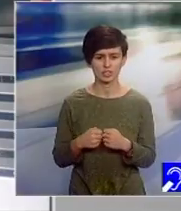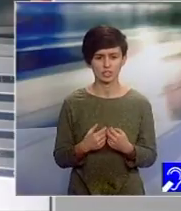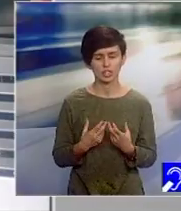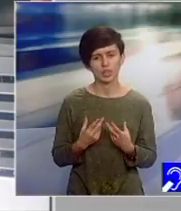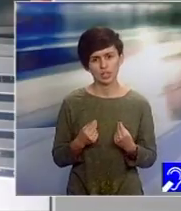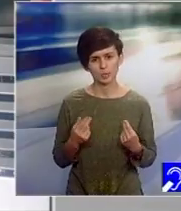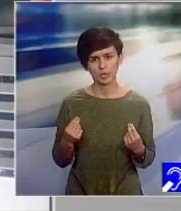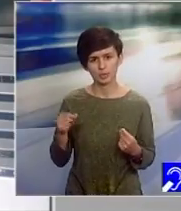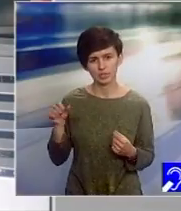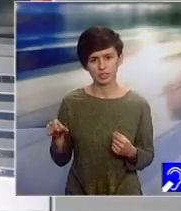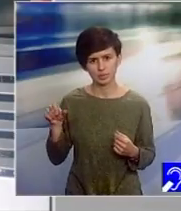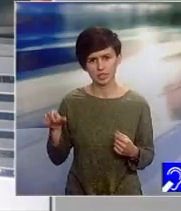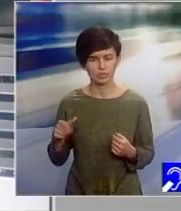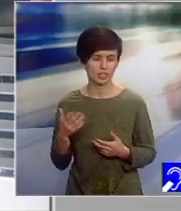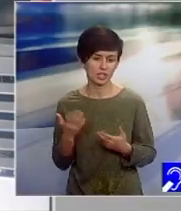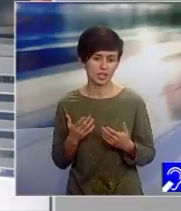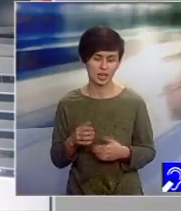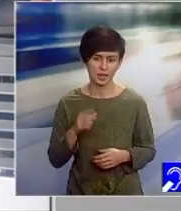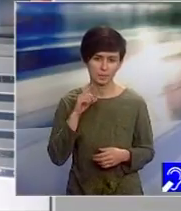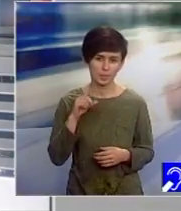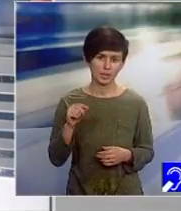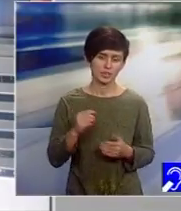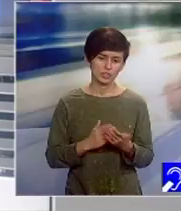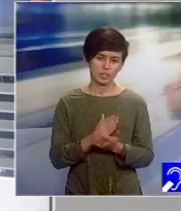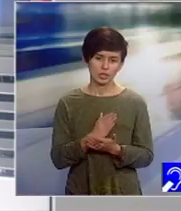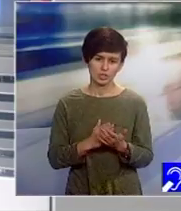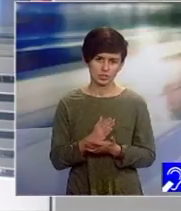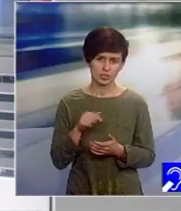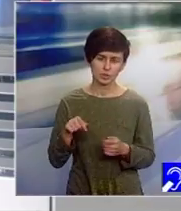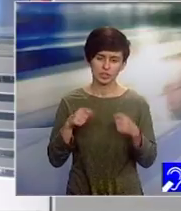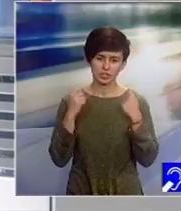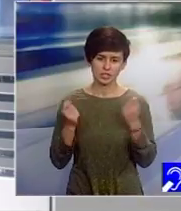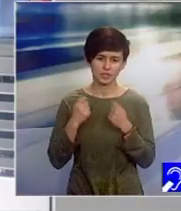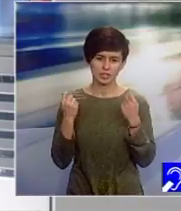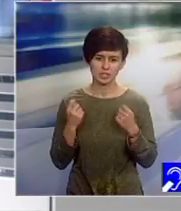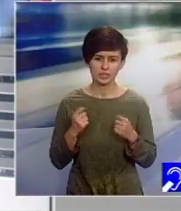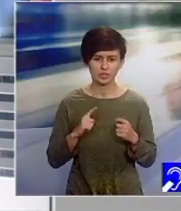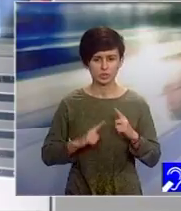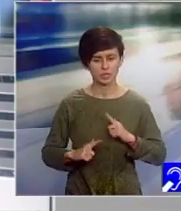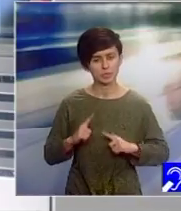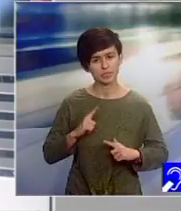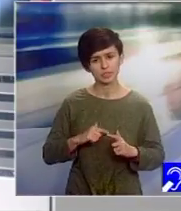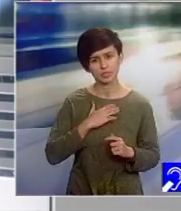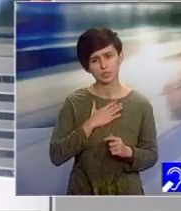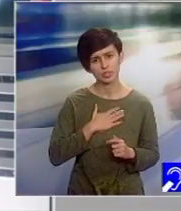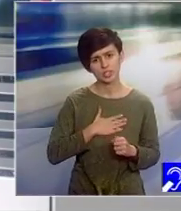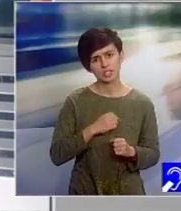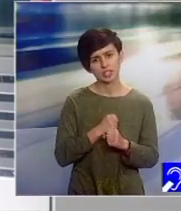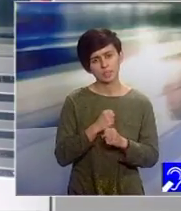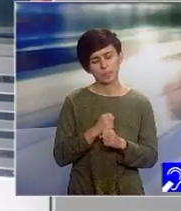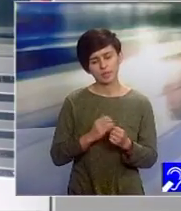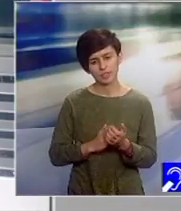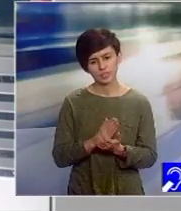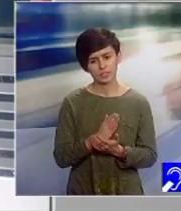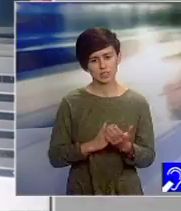câțiva oameni care efectiv au mers înainte cu acest festival și cu pasiunea și cu dorința de a-l face să continue,